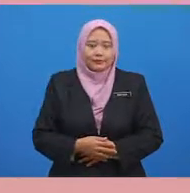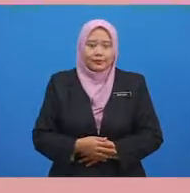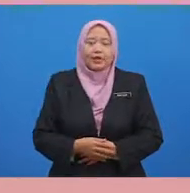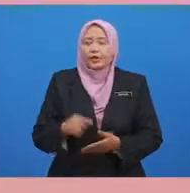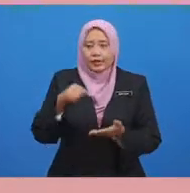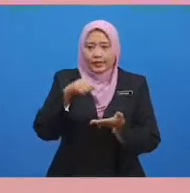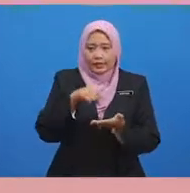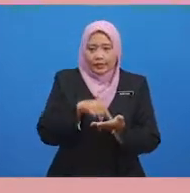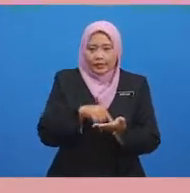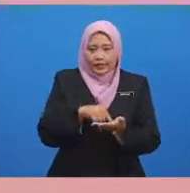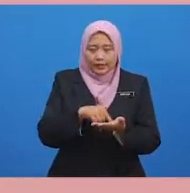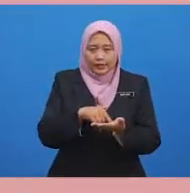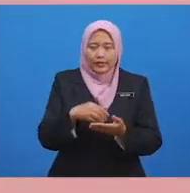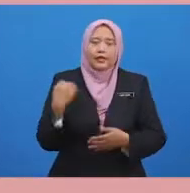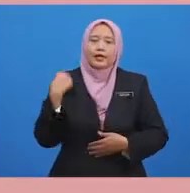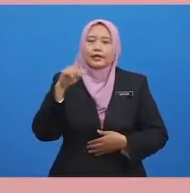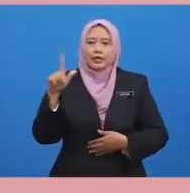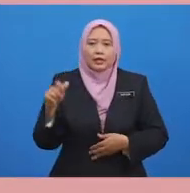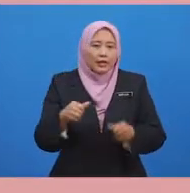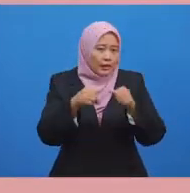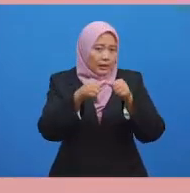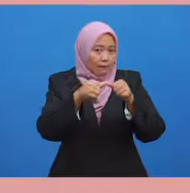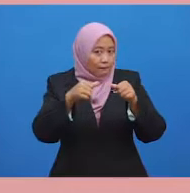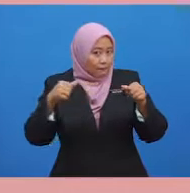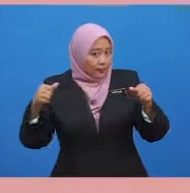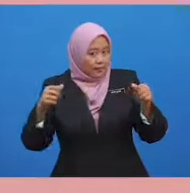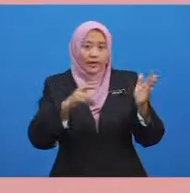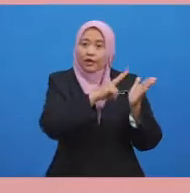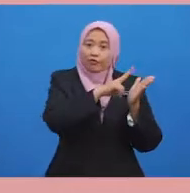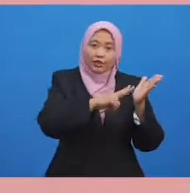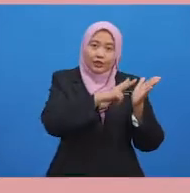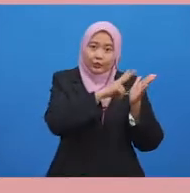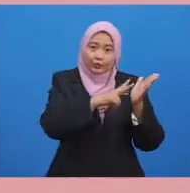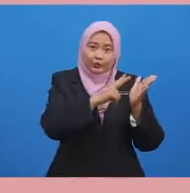Ini adalah pita video.